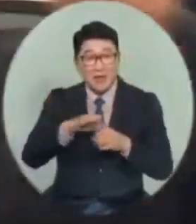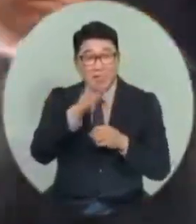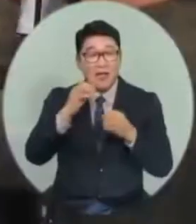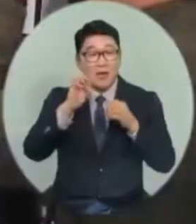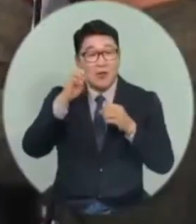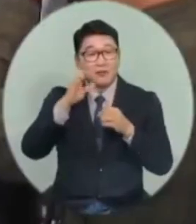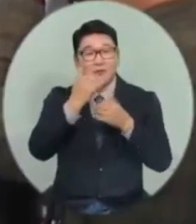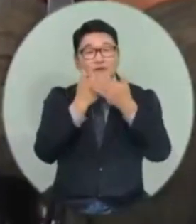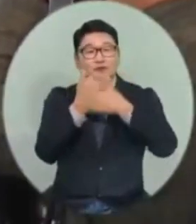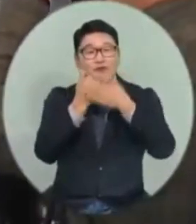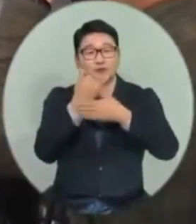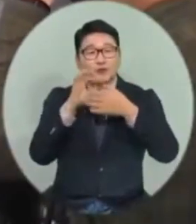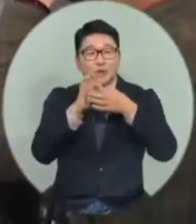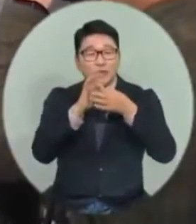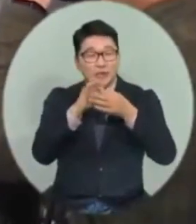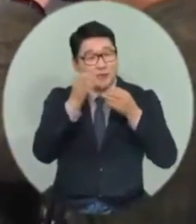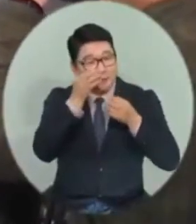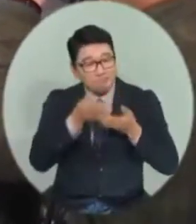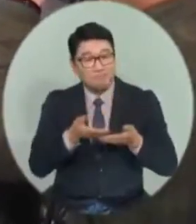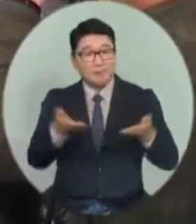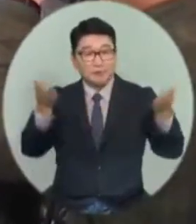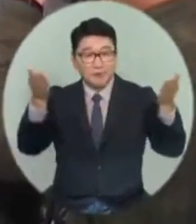유튜브를 통해서도 실시간 중계됩니다